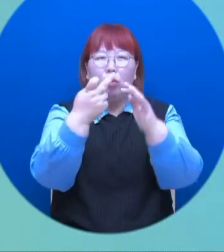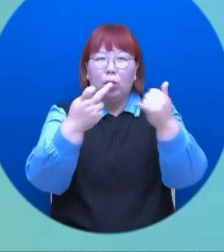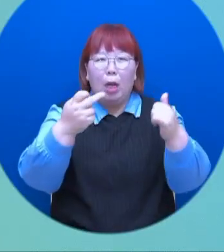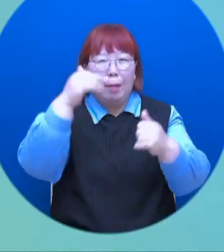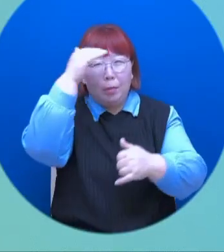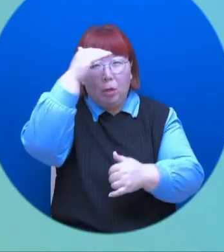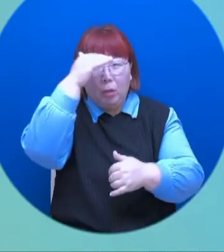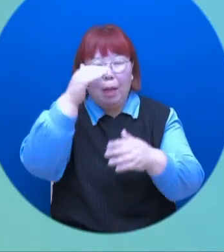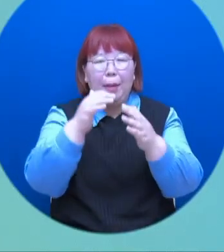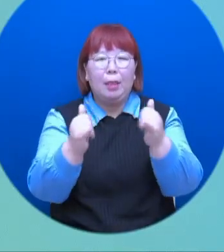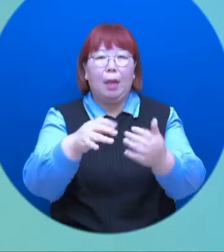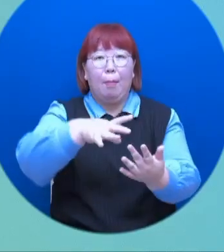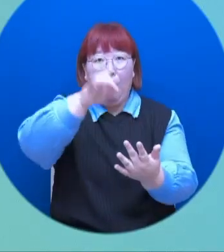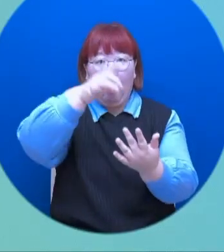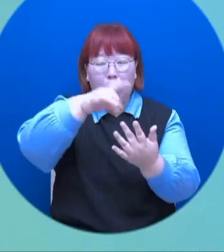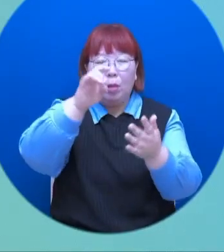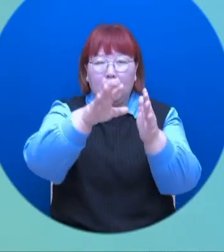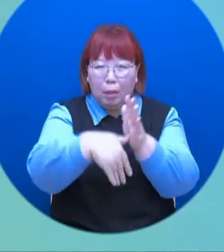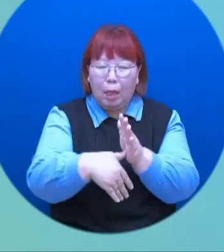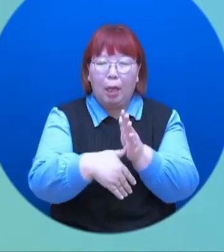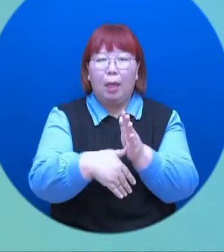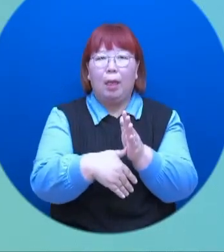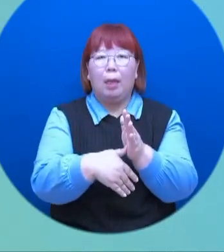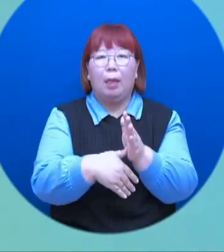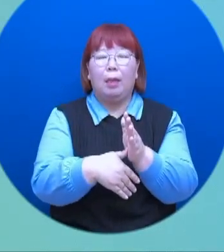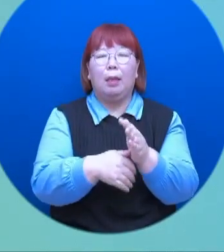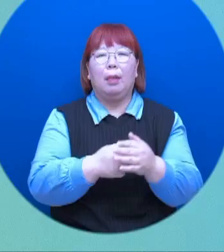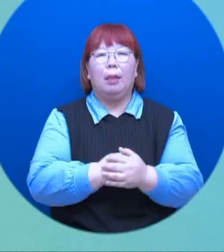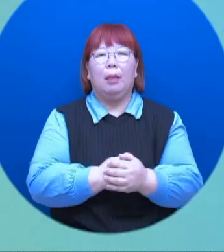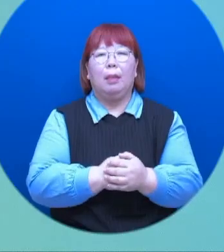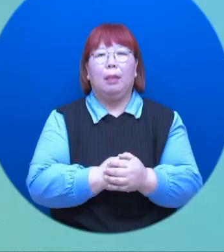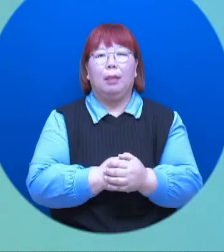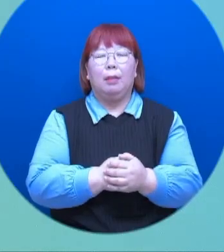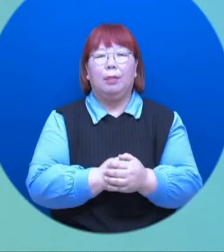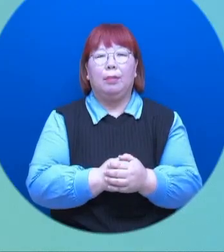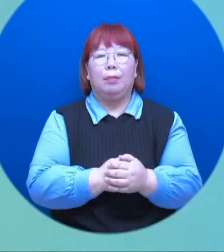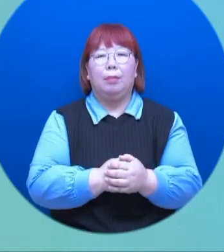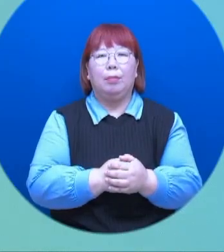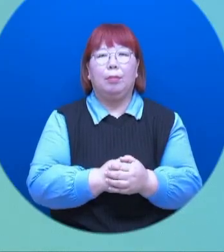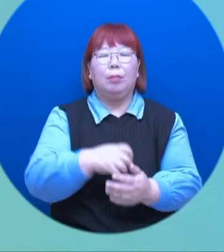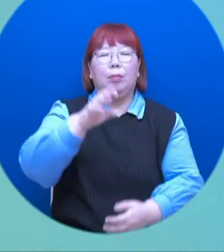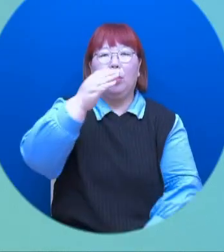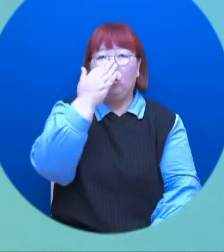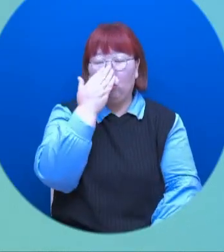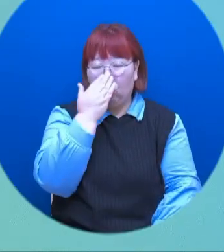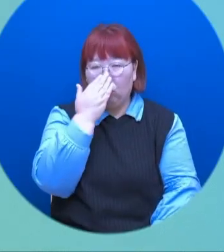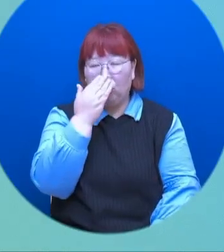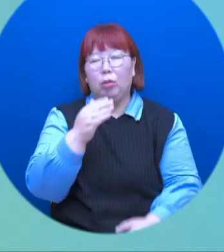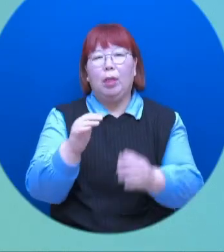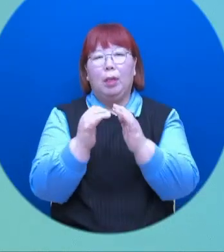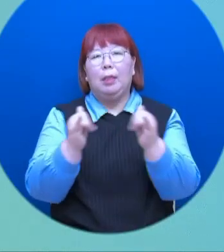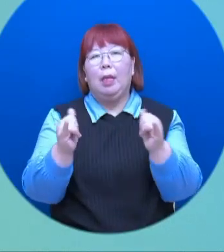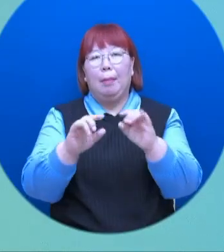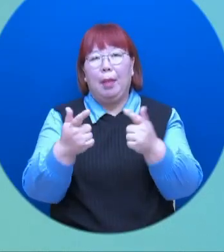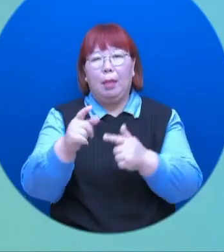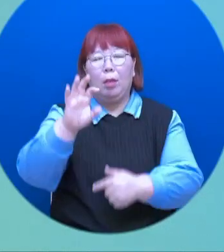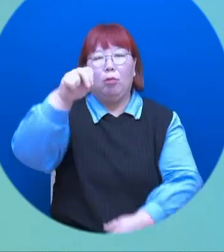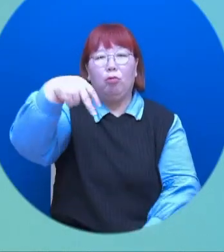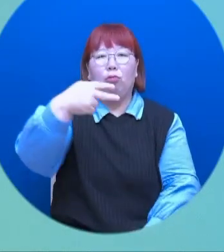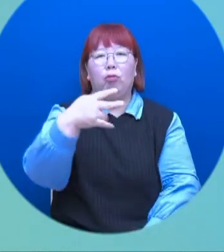유대인의 대표로서 정탐꾼이 나아갔지만 실상은 유대인이 아닌